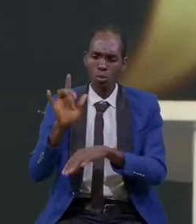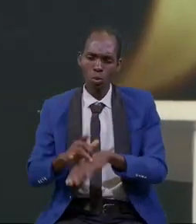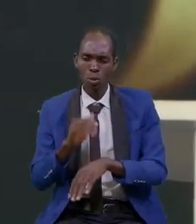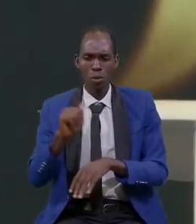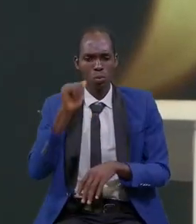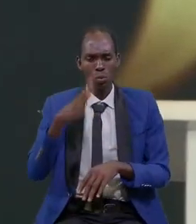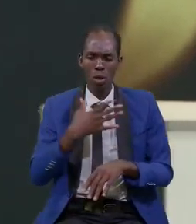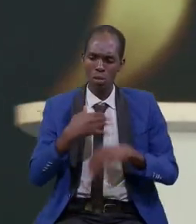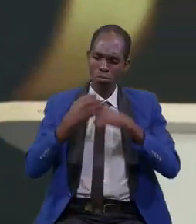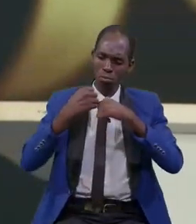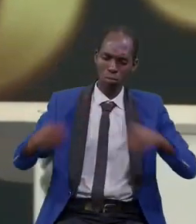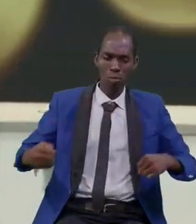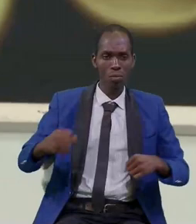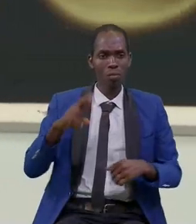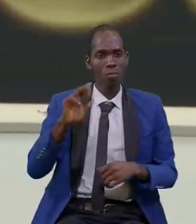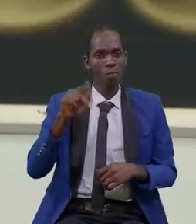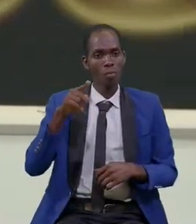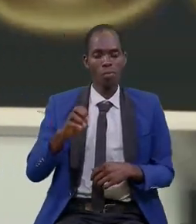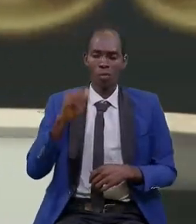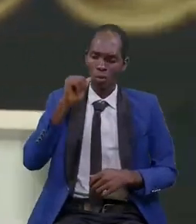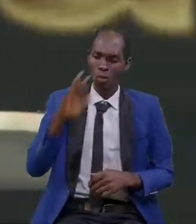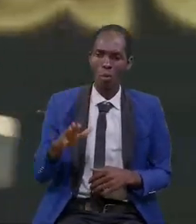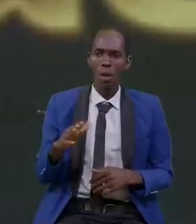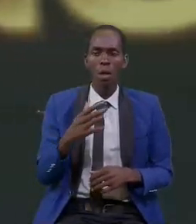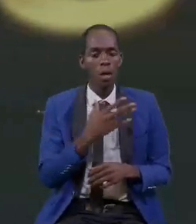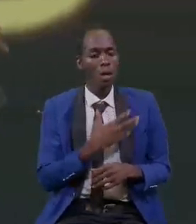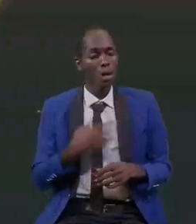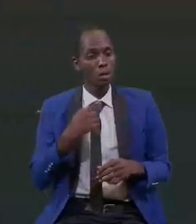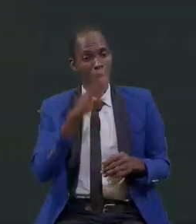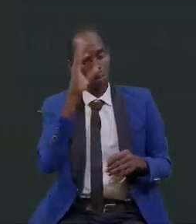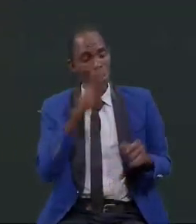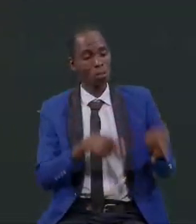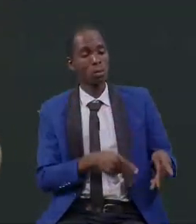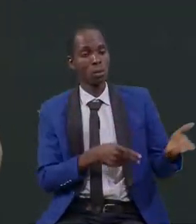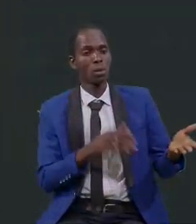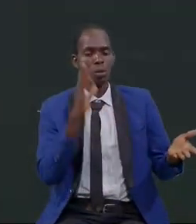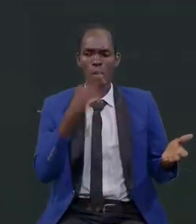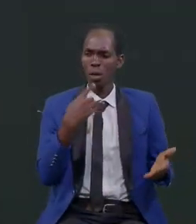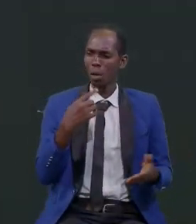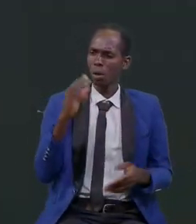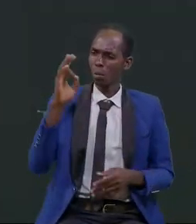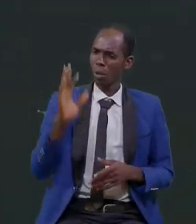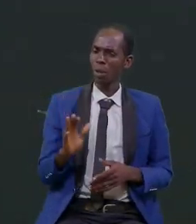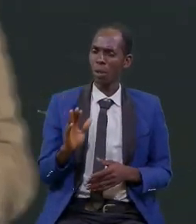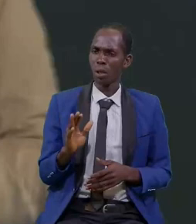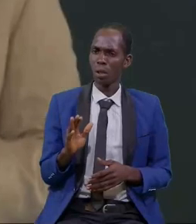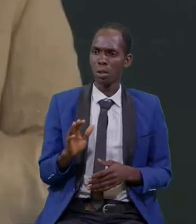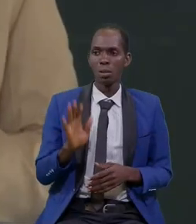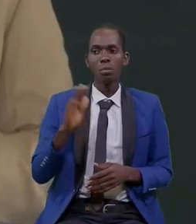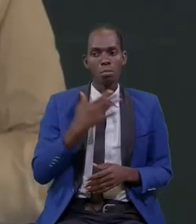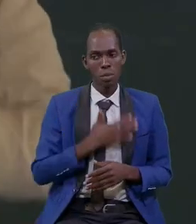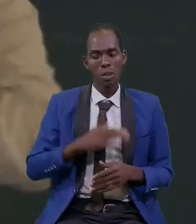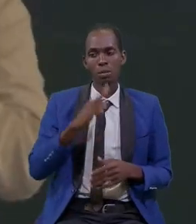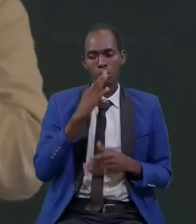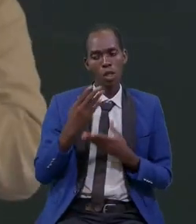tu as violé quelqu'une. Et le monsieur, la personne dira, pasteur, soyez gentil avec